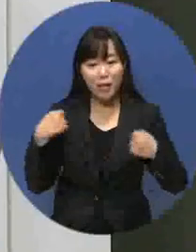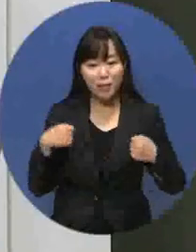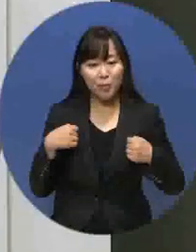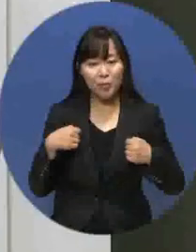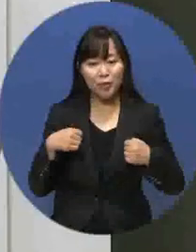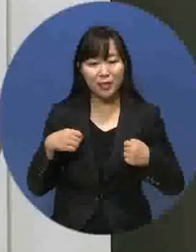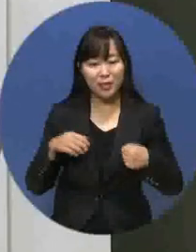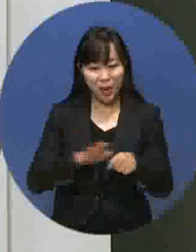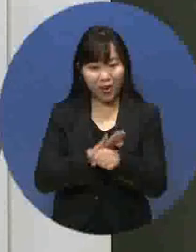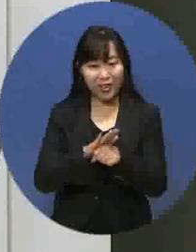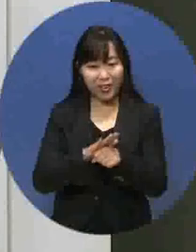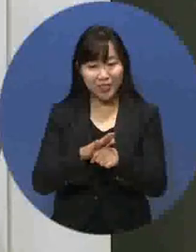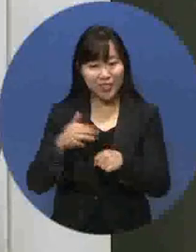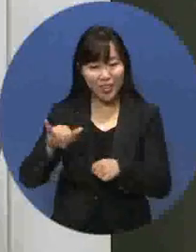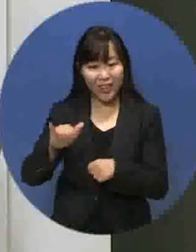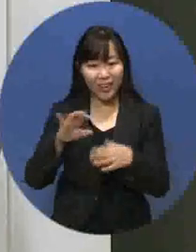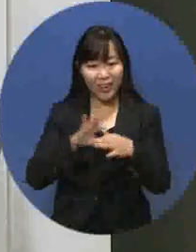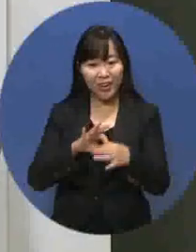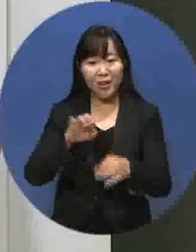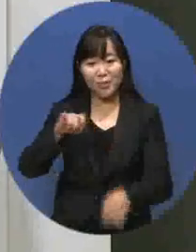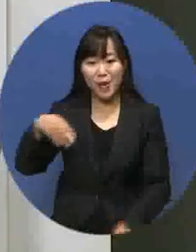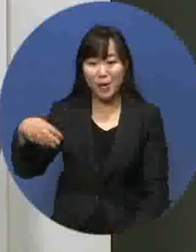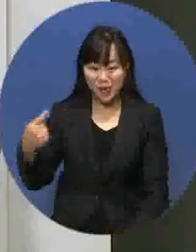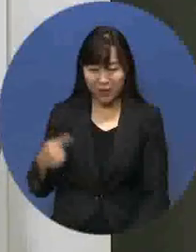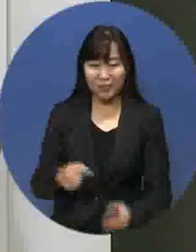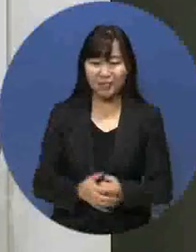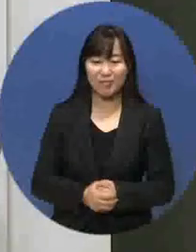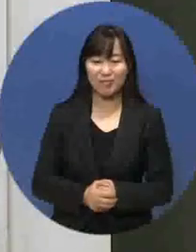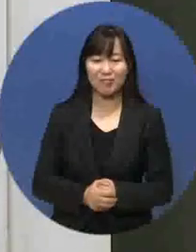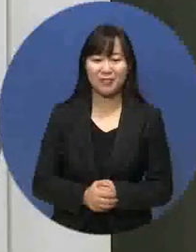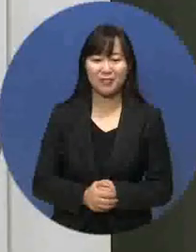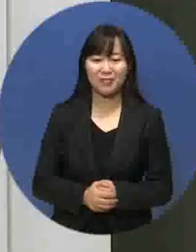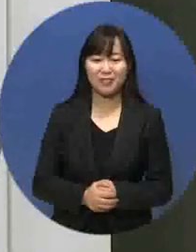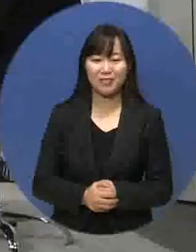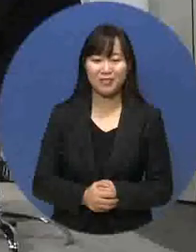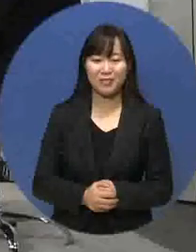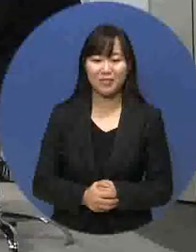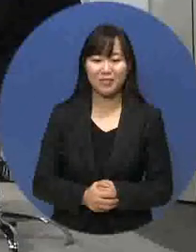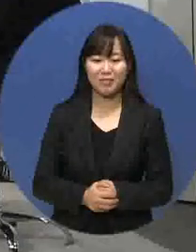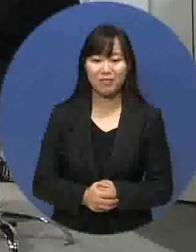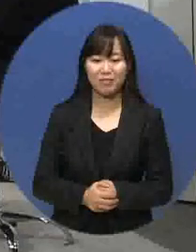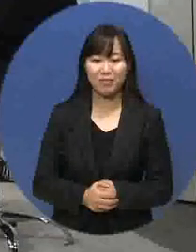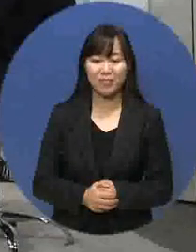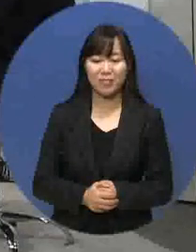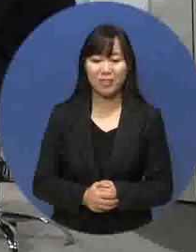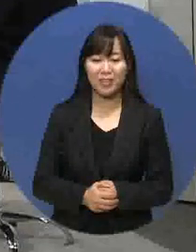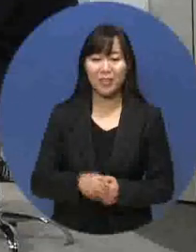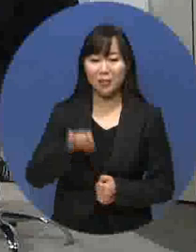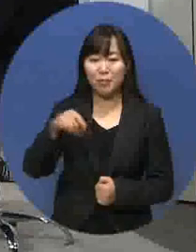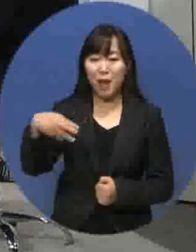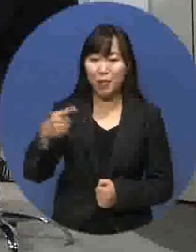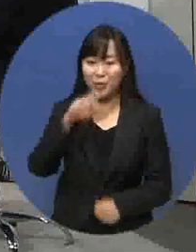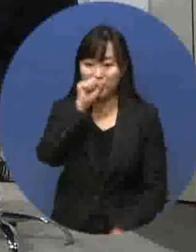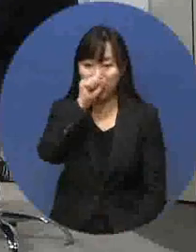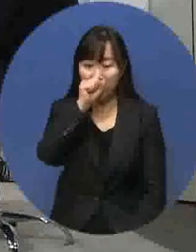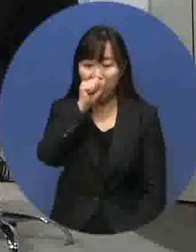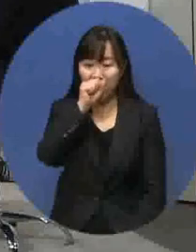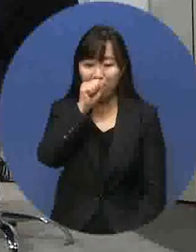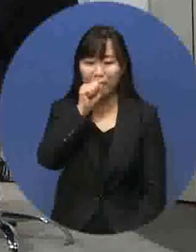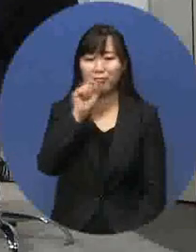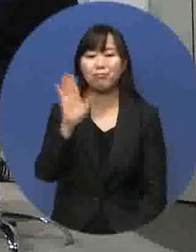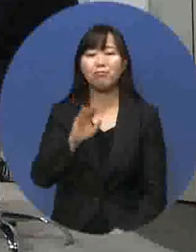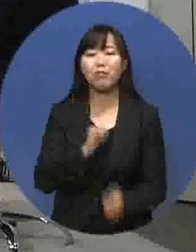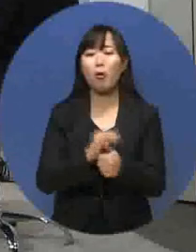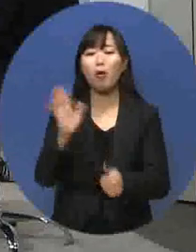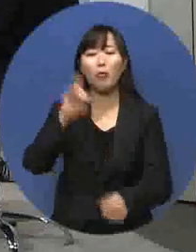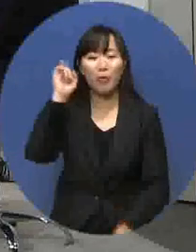연애물? 뭐 멜로? 멜로물? 예, 예. 그 멜로를 좋아하세? 근데 아니, 결혼을 안